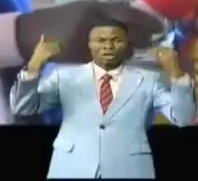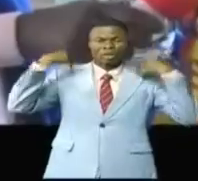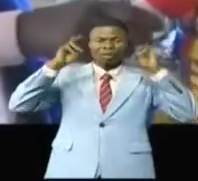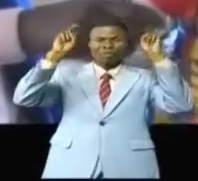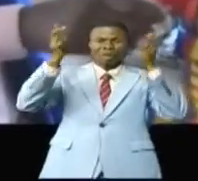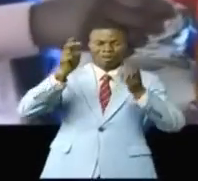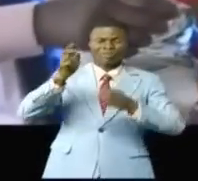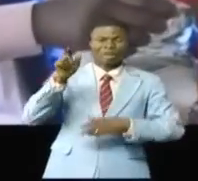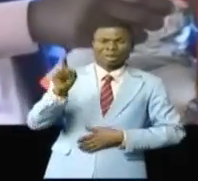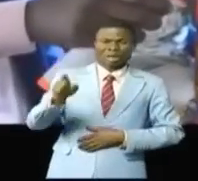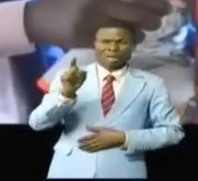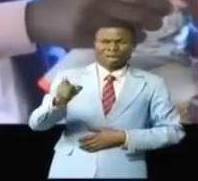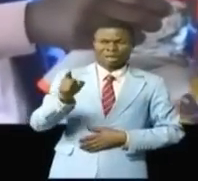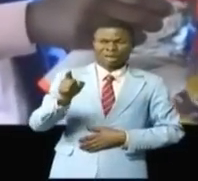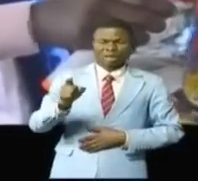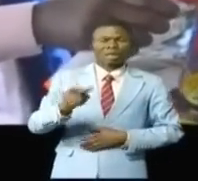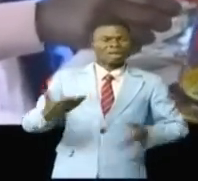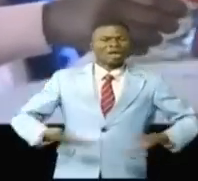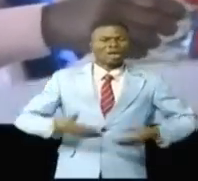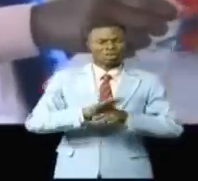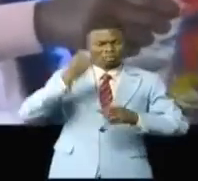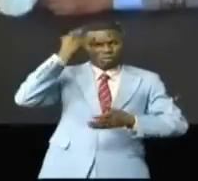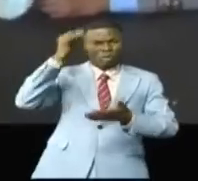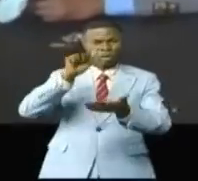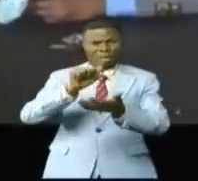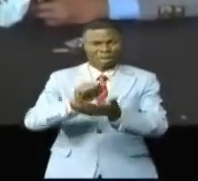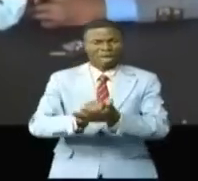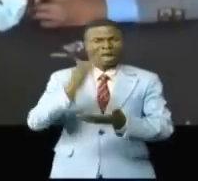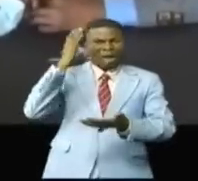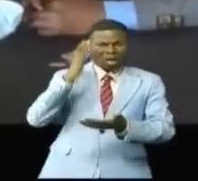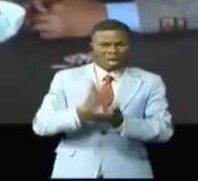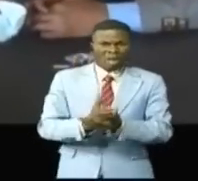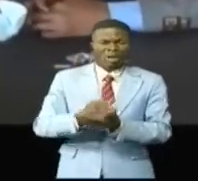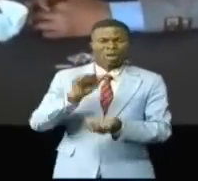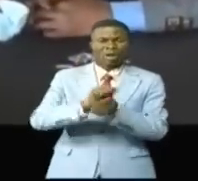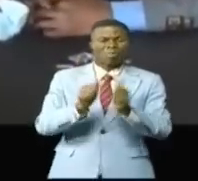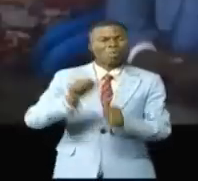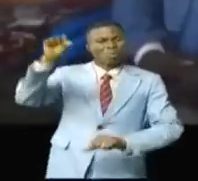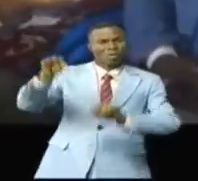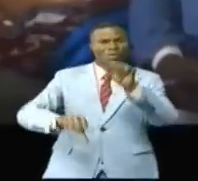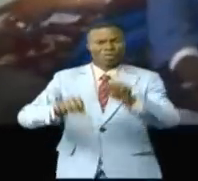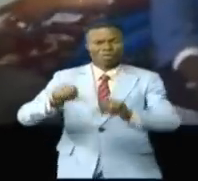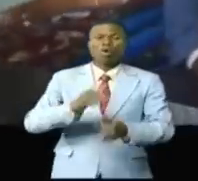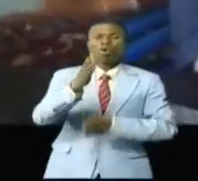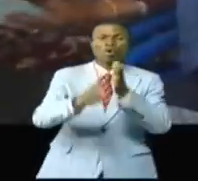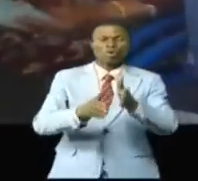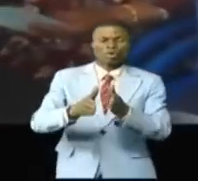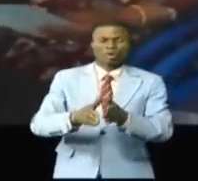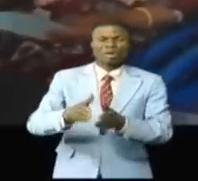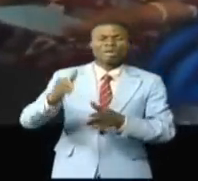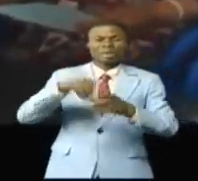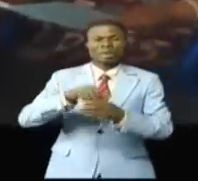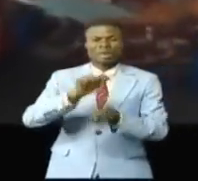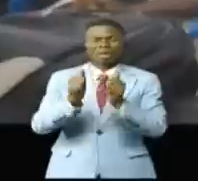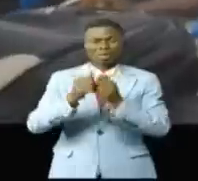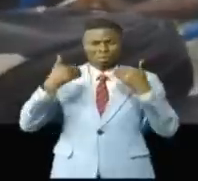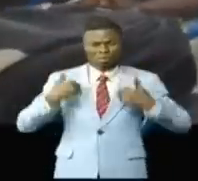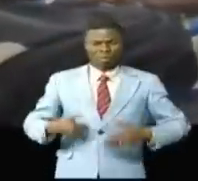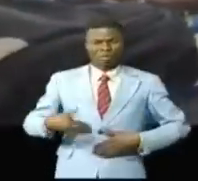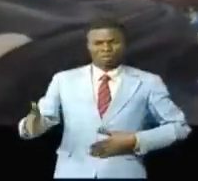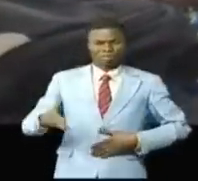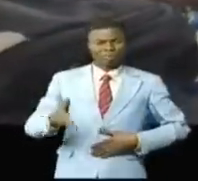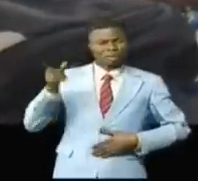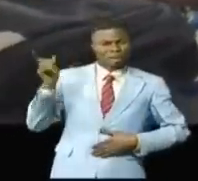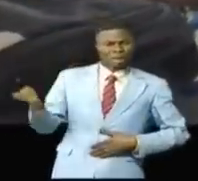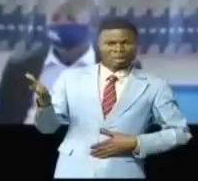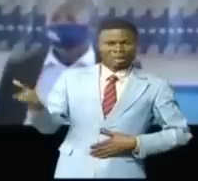Kamina Jili Mukandjila a salué cette initiative qui mettrait fin à toutes sortes d'abus, fraudes, observé dans les secteurs de la santé. De son